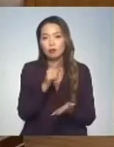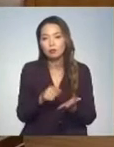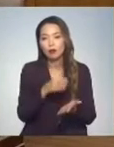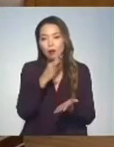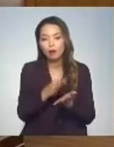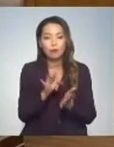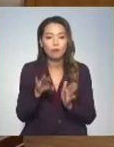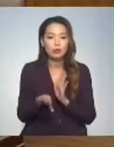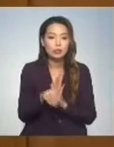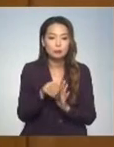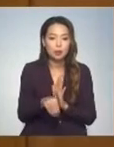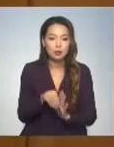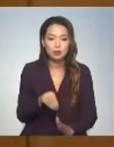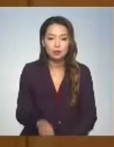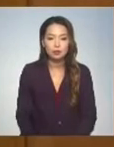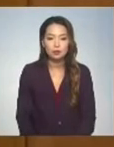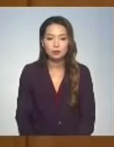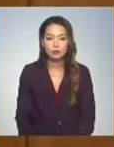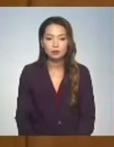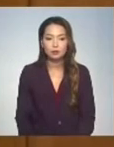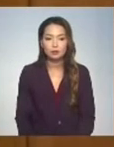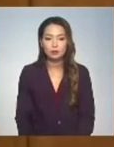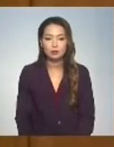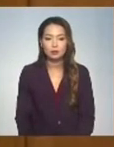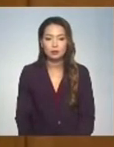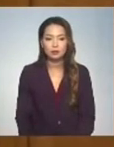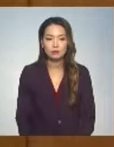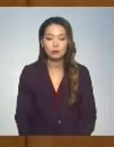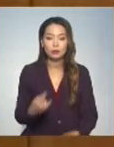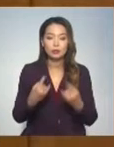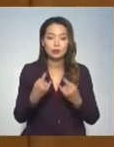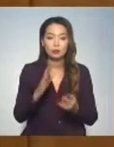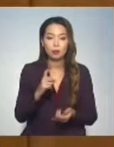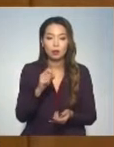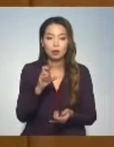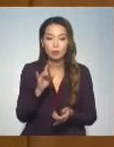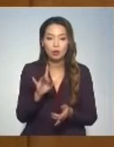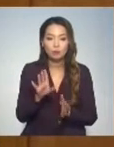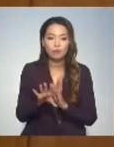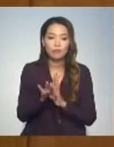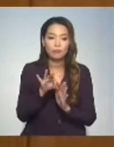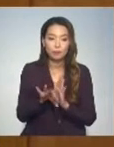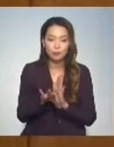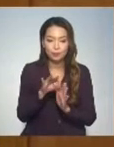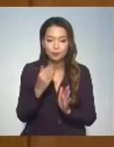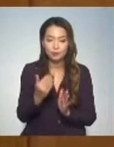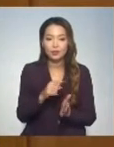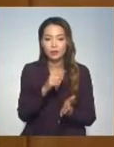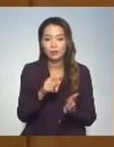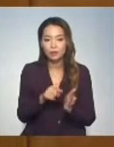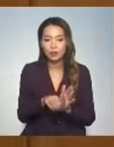избирателей. 5 числа телеканал «Хабар» ведет сбор вопросов от кандидатов